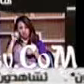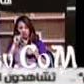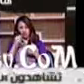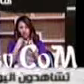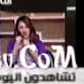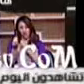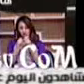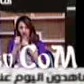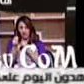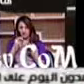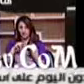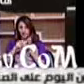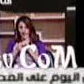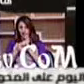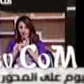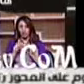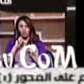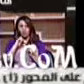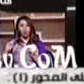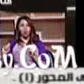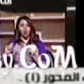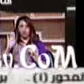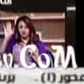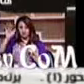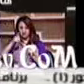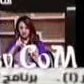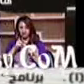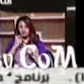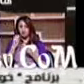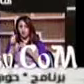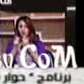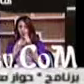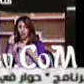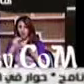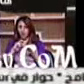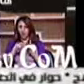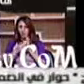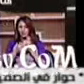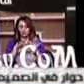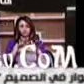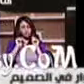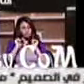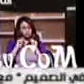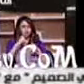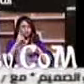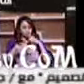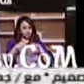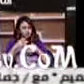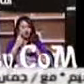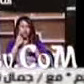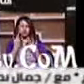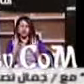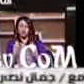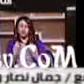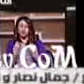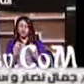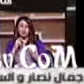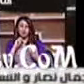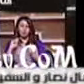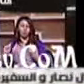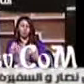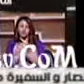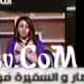شاء الله هيحضر سياده المحافظ في حزب البناء والتنميه ل يعني الاعلان عن رايه في